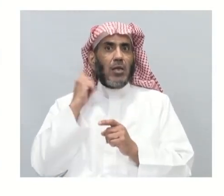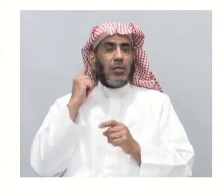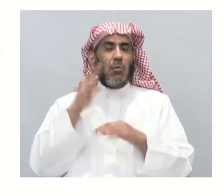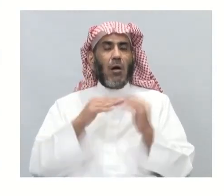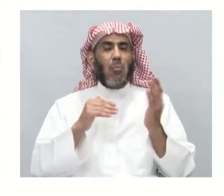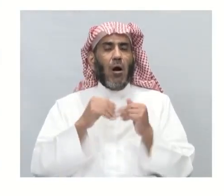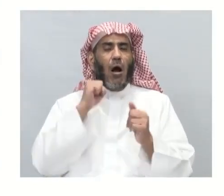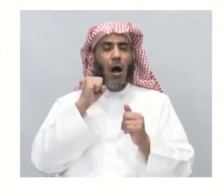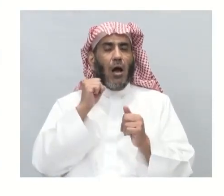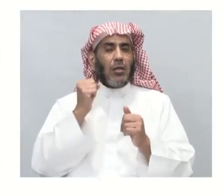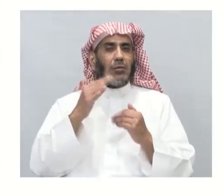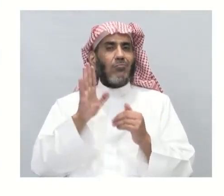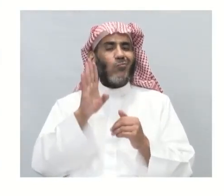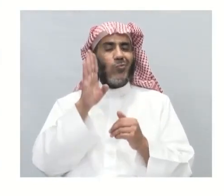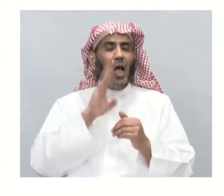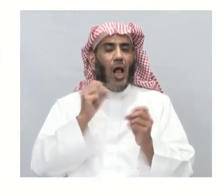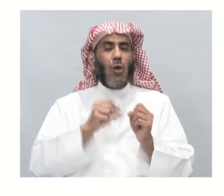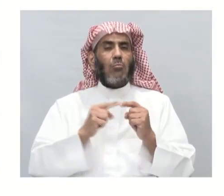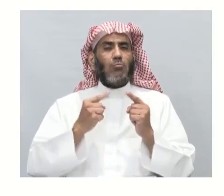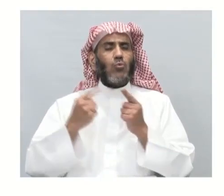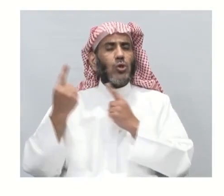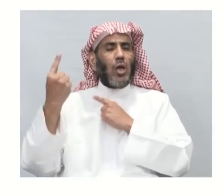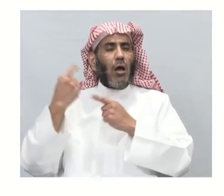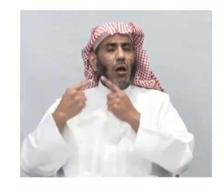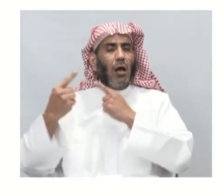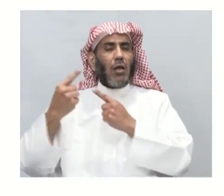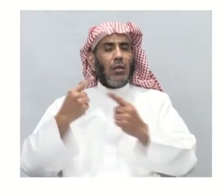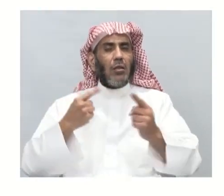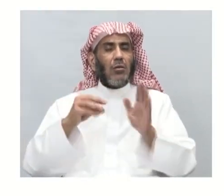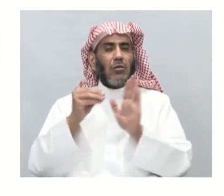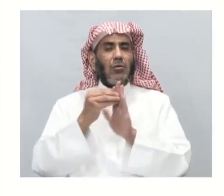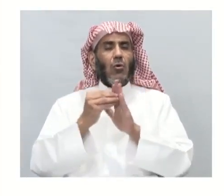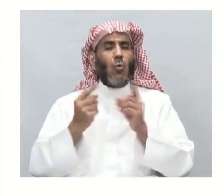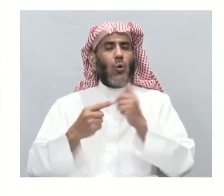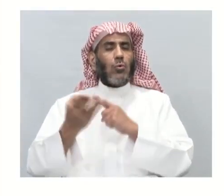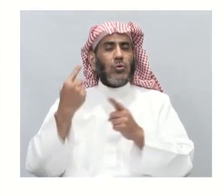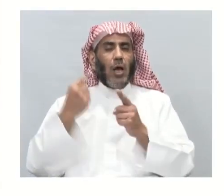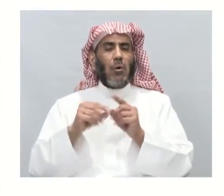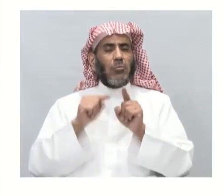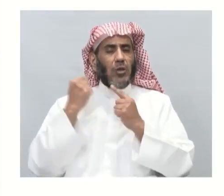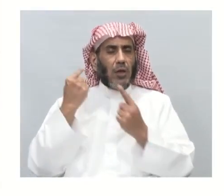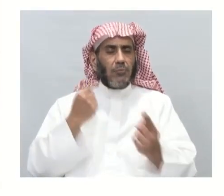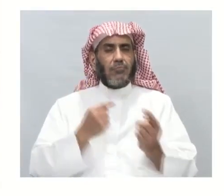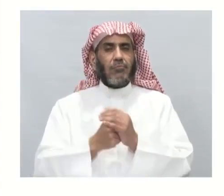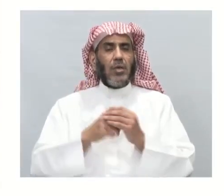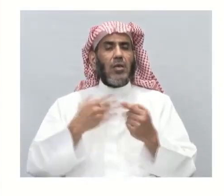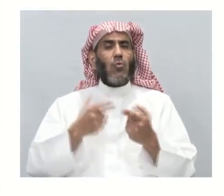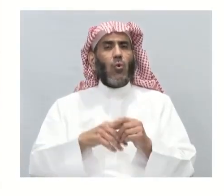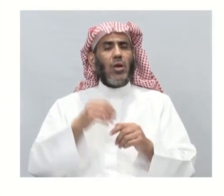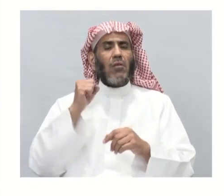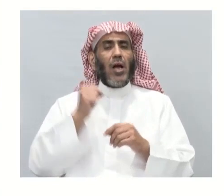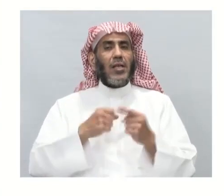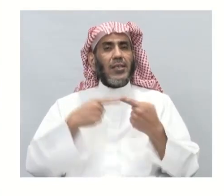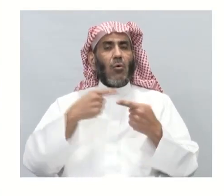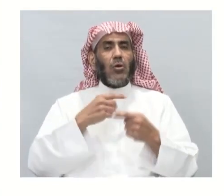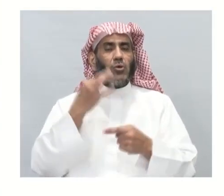تعلم هو امتداد لعنوان في درسنا لهذا اليوم ودروس سابقه كفايه التواصل الشفهي هذه هي